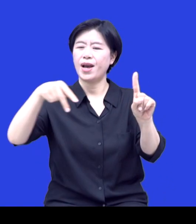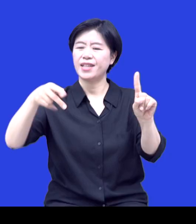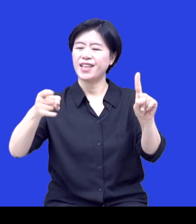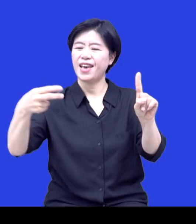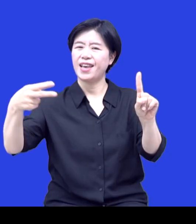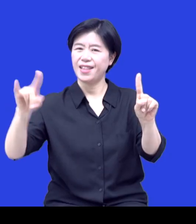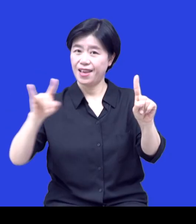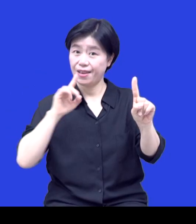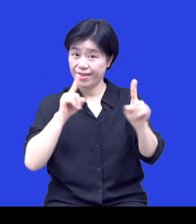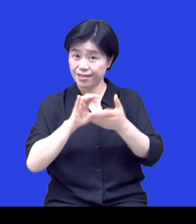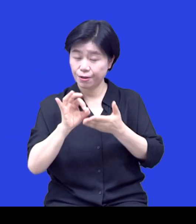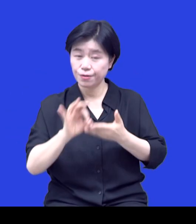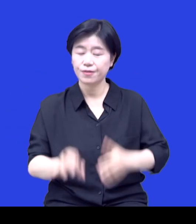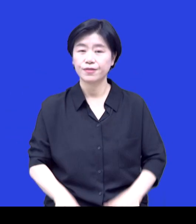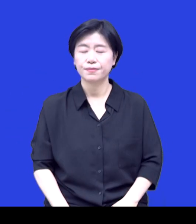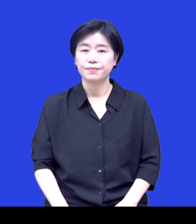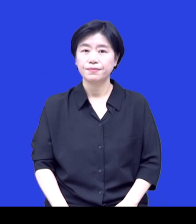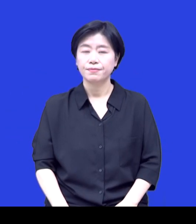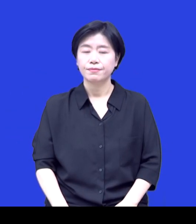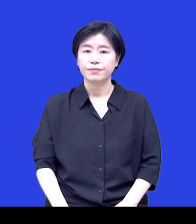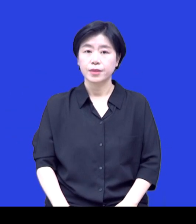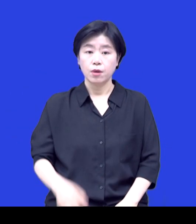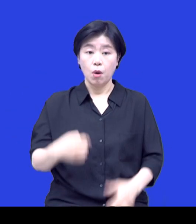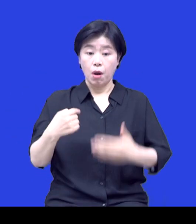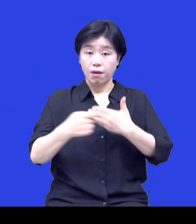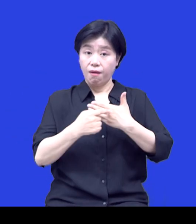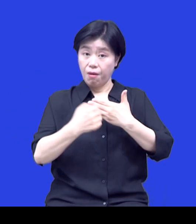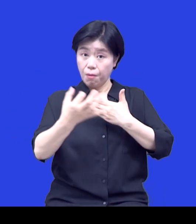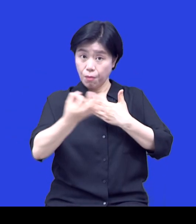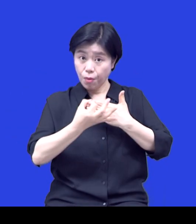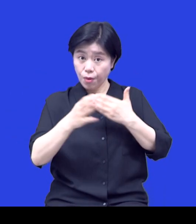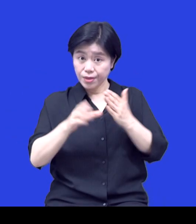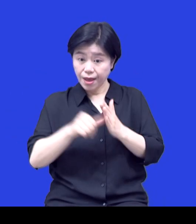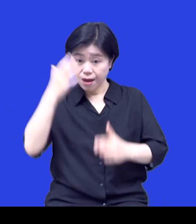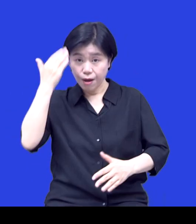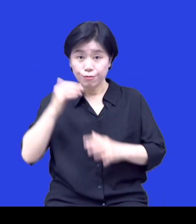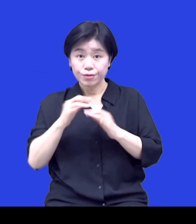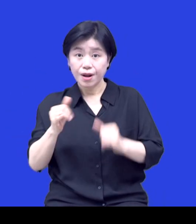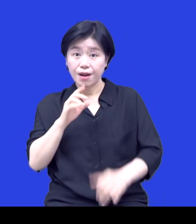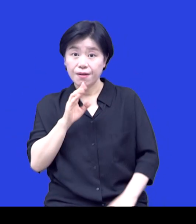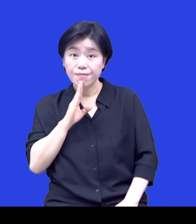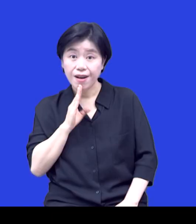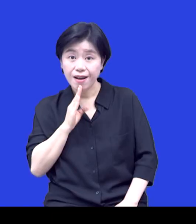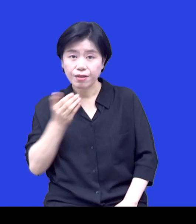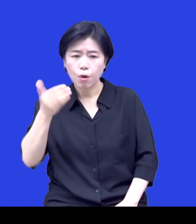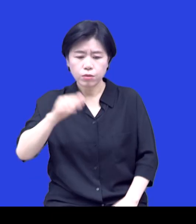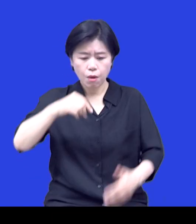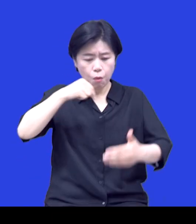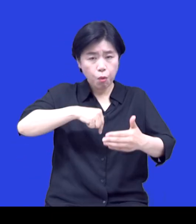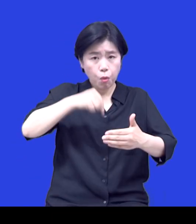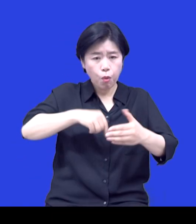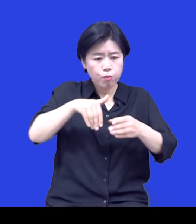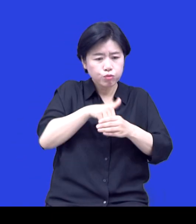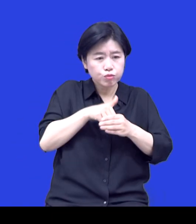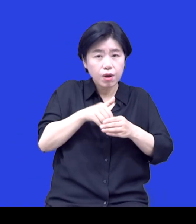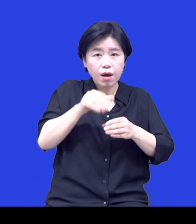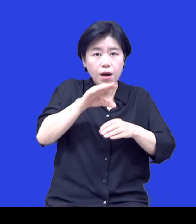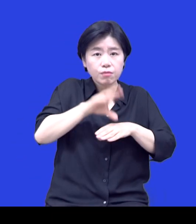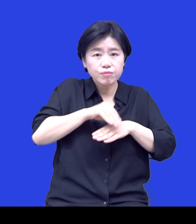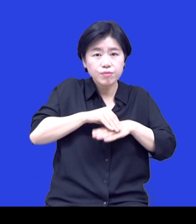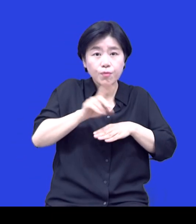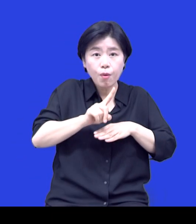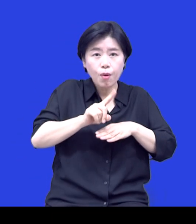네네. 문화적으로 미국화된 거예요. 예, 예. 오. 그래갖고 한국에 와 보니까 미국 말은 yes, no가 분명하잖아요.